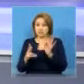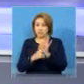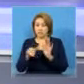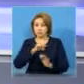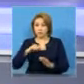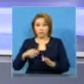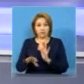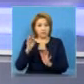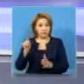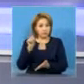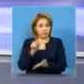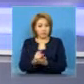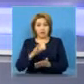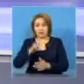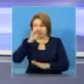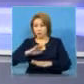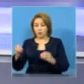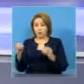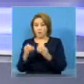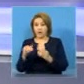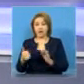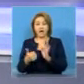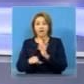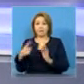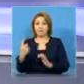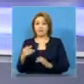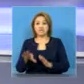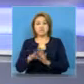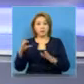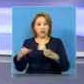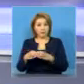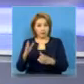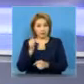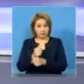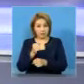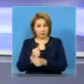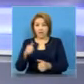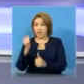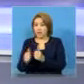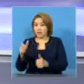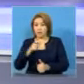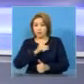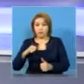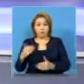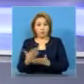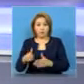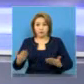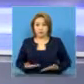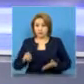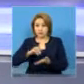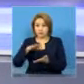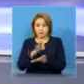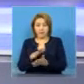таңдауы жасауы тиіс. Ол үшін елде 10061 сайлау учаскесі жұмыс істейді. Әркім өзінің тұрғылықты жері бойынша тіркелген